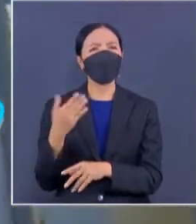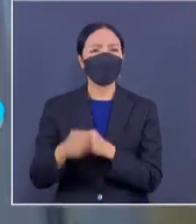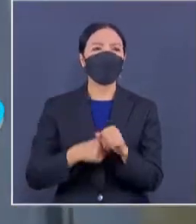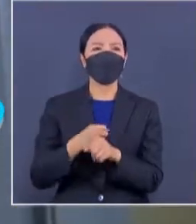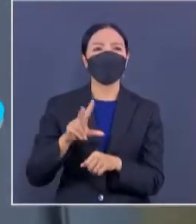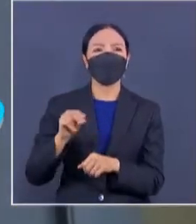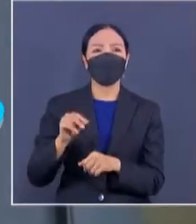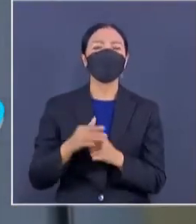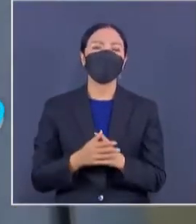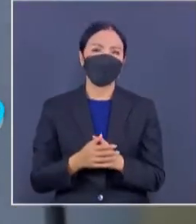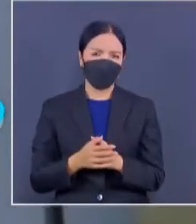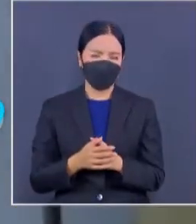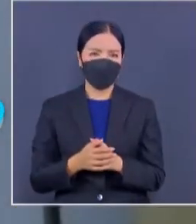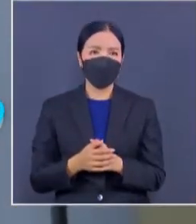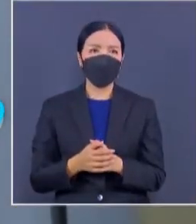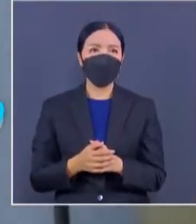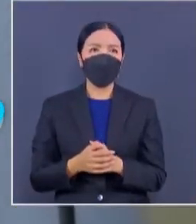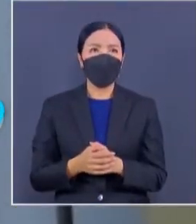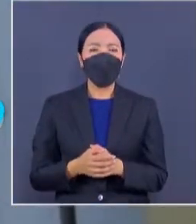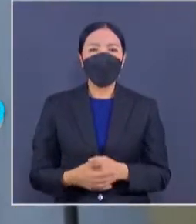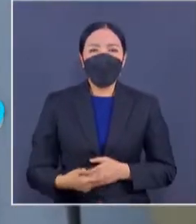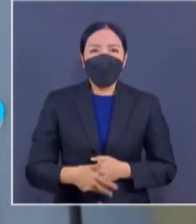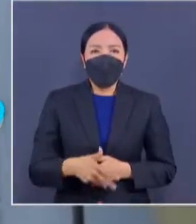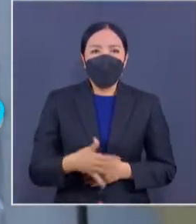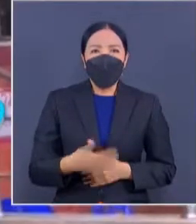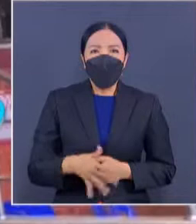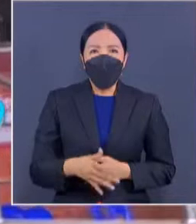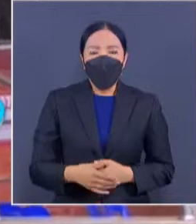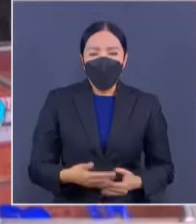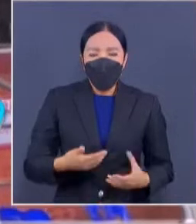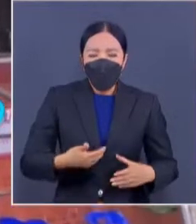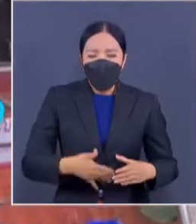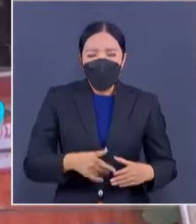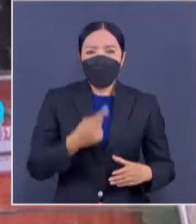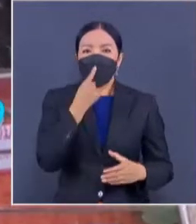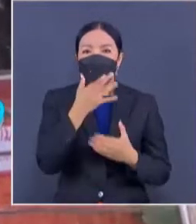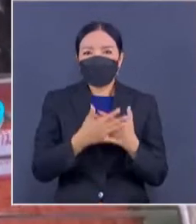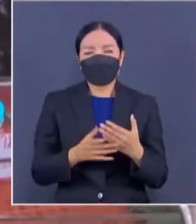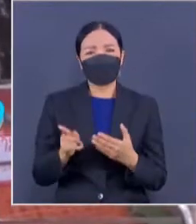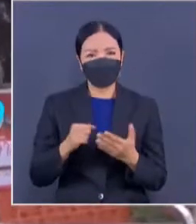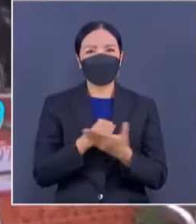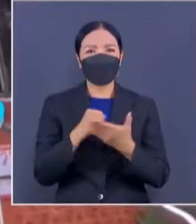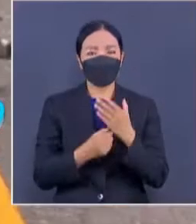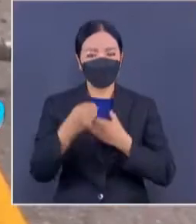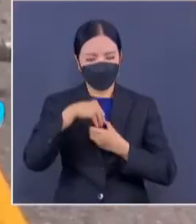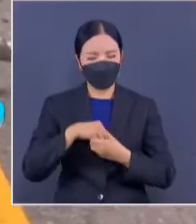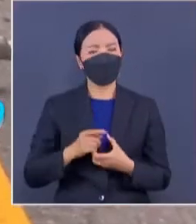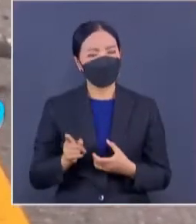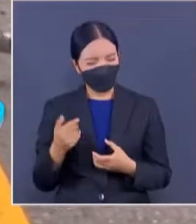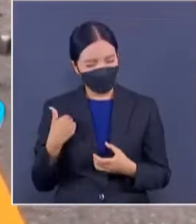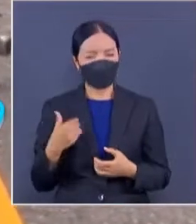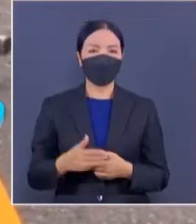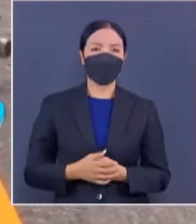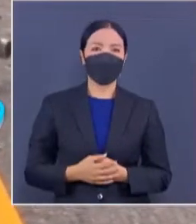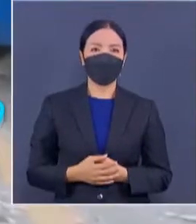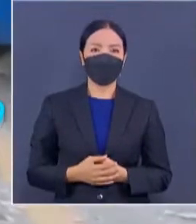ปรากฏว่าผลออกมาแล้วปัสสาวะและเลือดพบมีสารเสพติดในร่างกายครับเจ้าหน้า